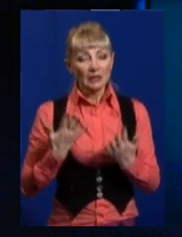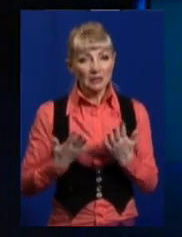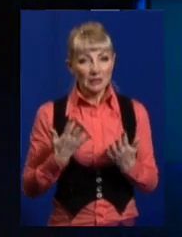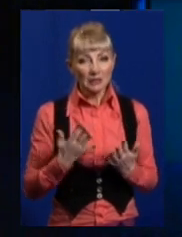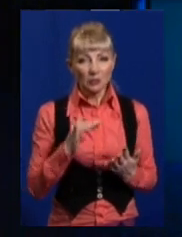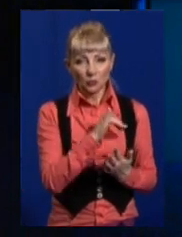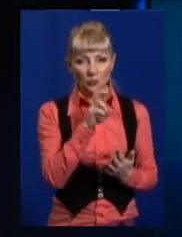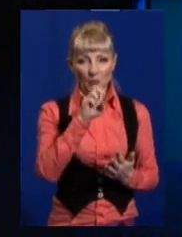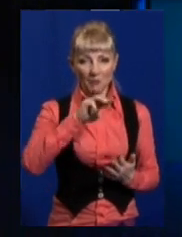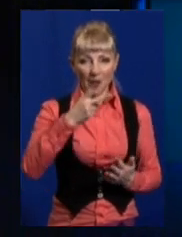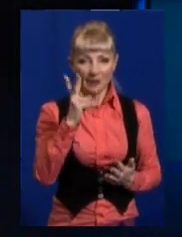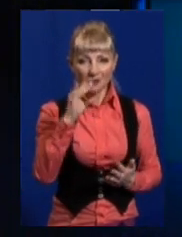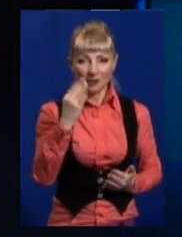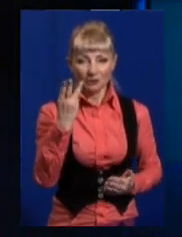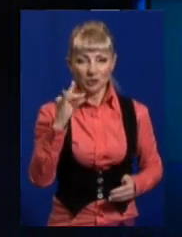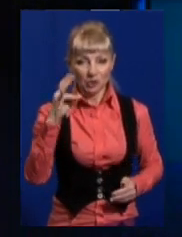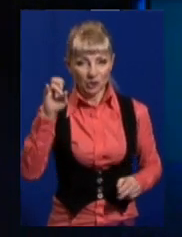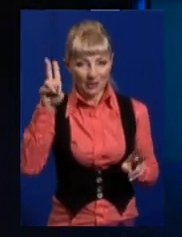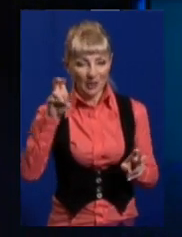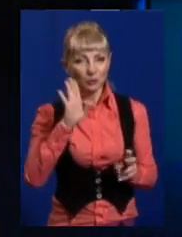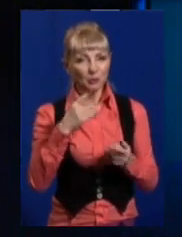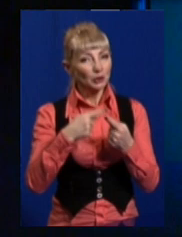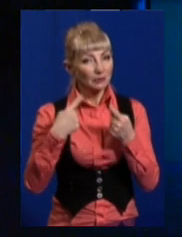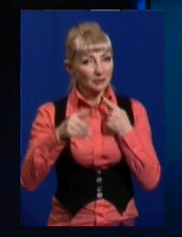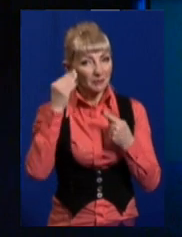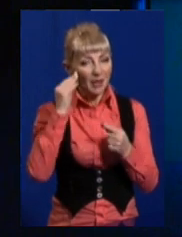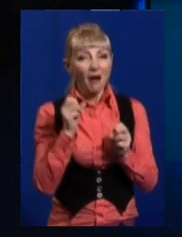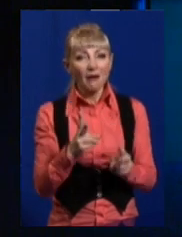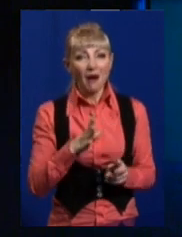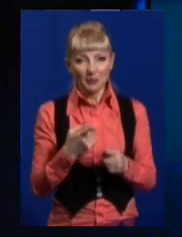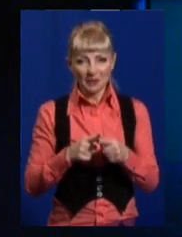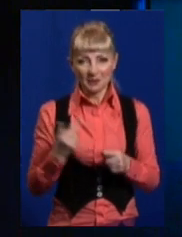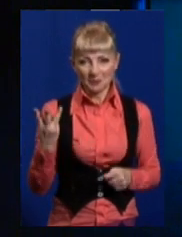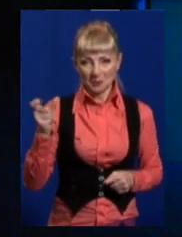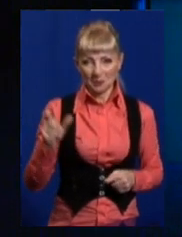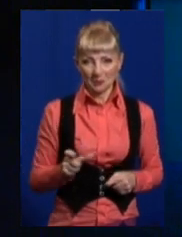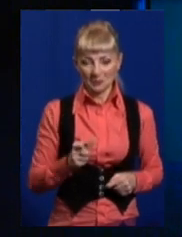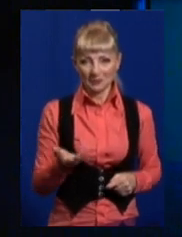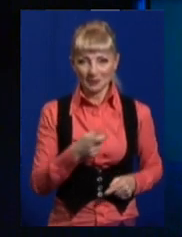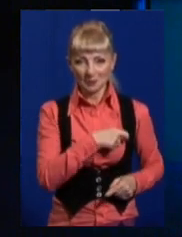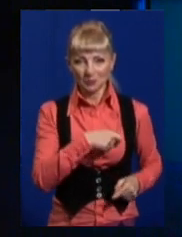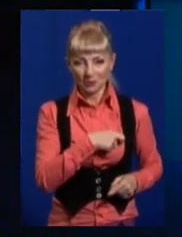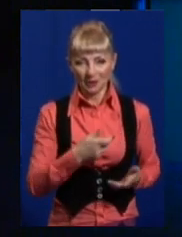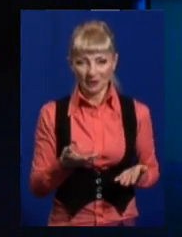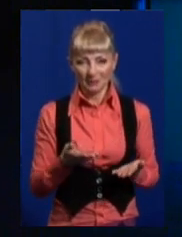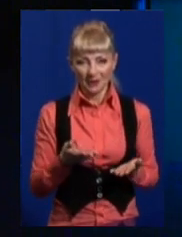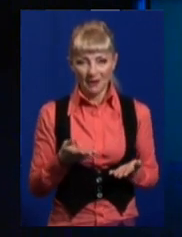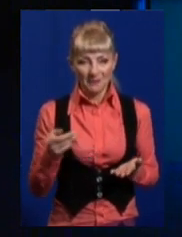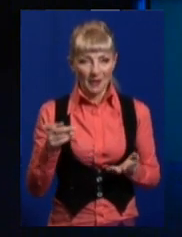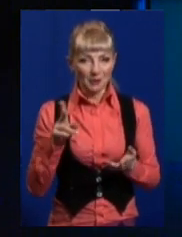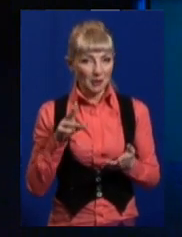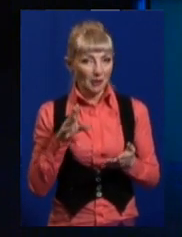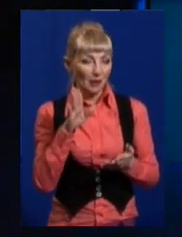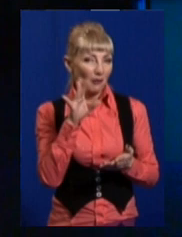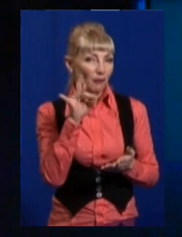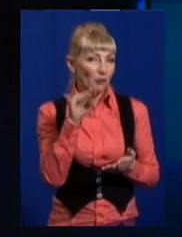у Батьківщини буде інша позиція, як тоді бути цим трьом, які ніби і у фракції? Я